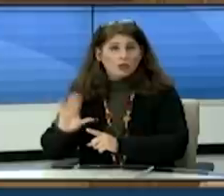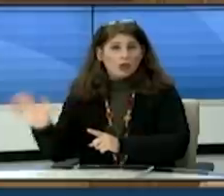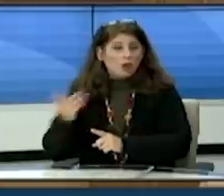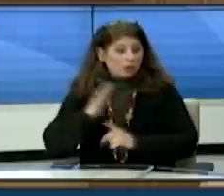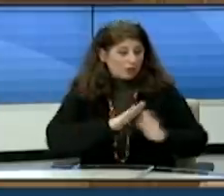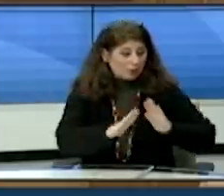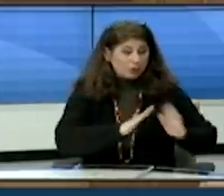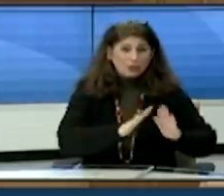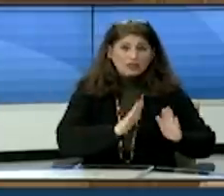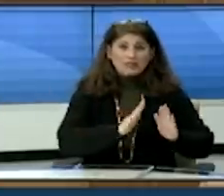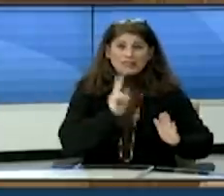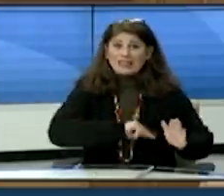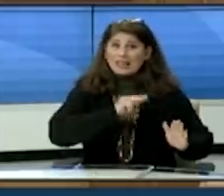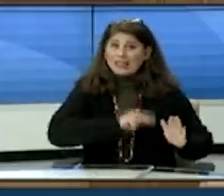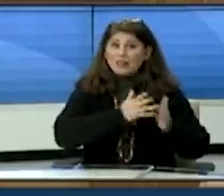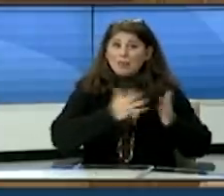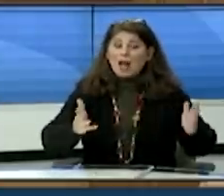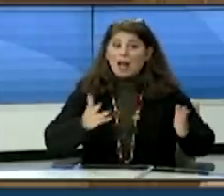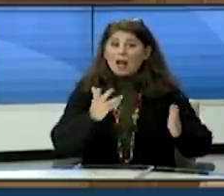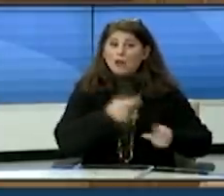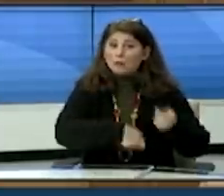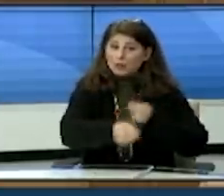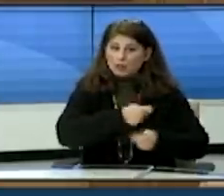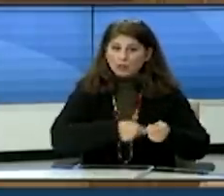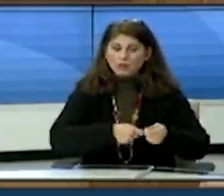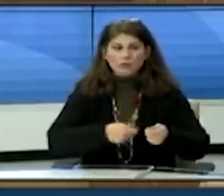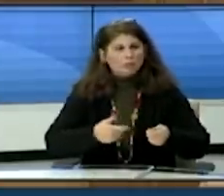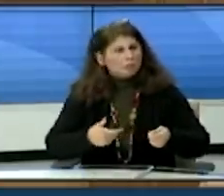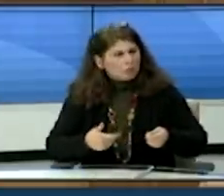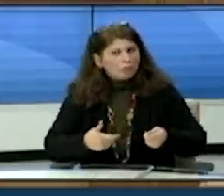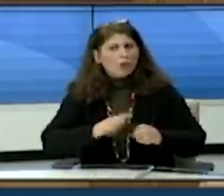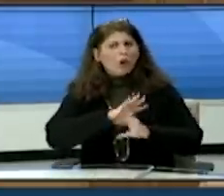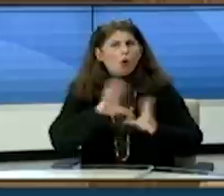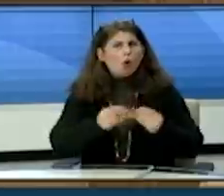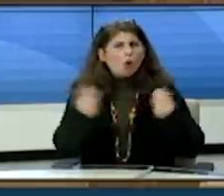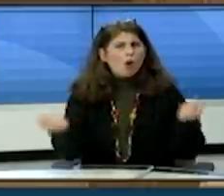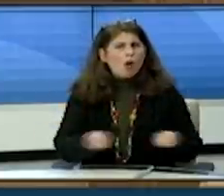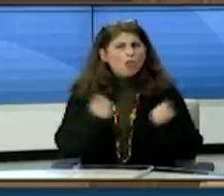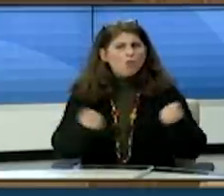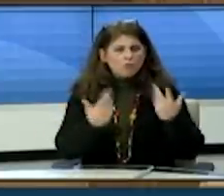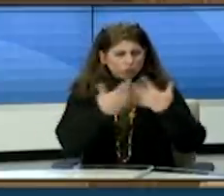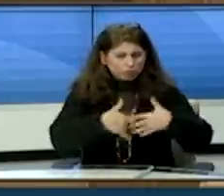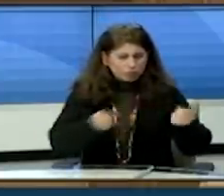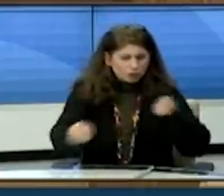να προστατεύσετε τα κέρδη των μεγάλων επιχειρήσεων, τότε όλα να δουλεύουν ρολόι.